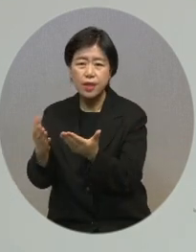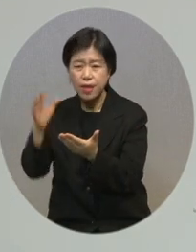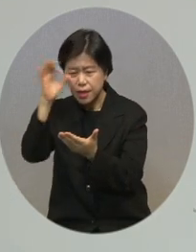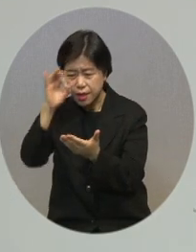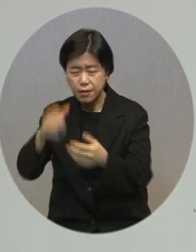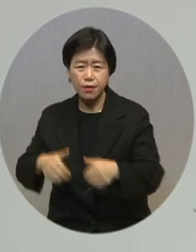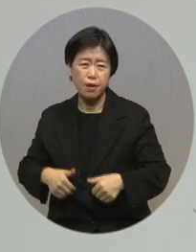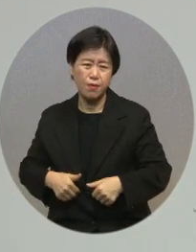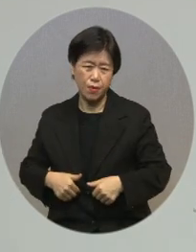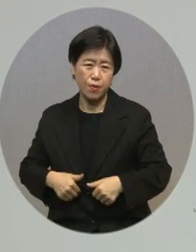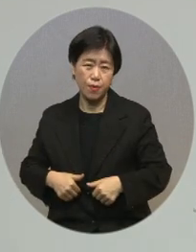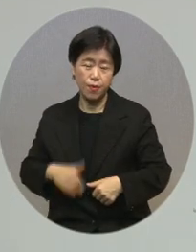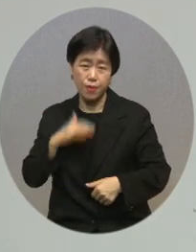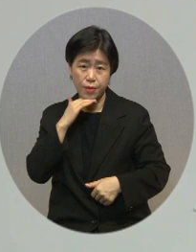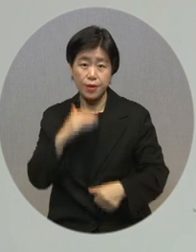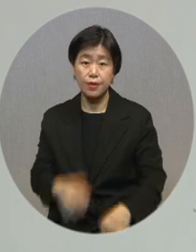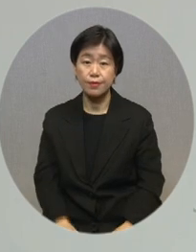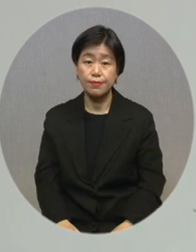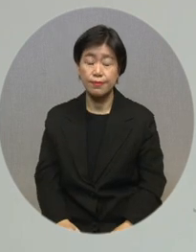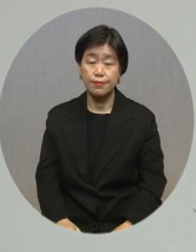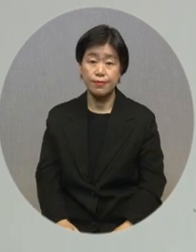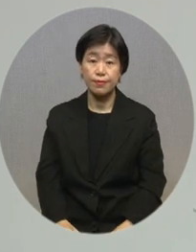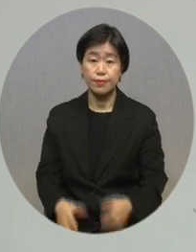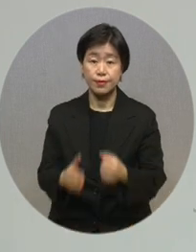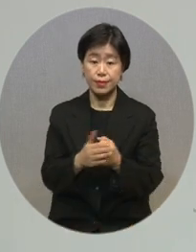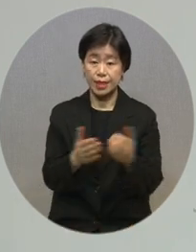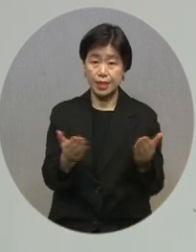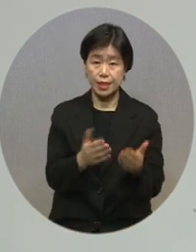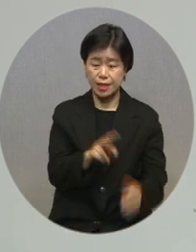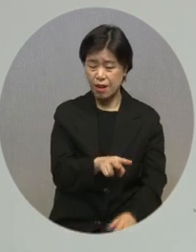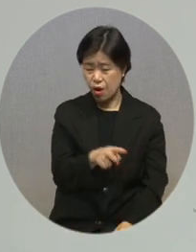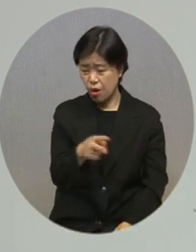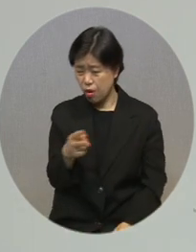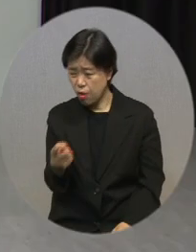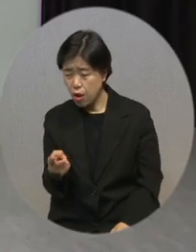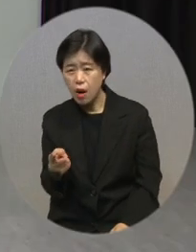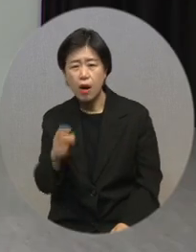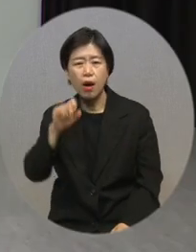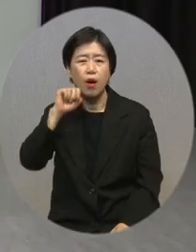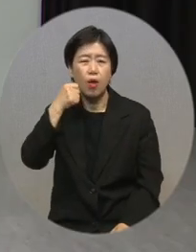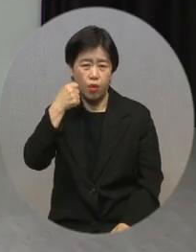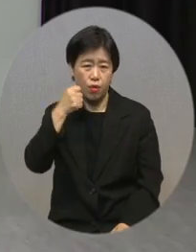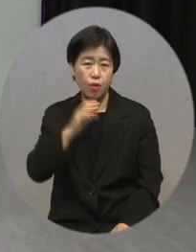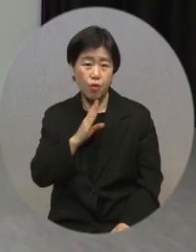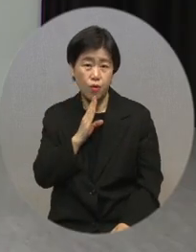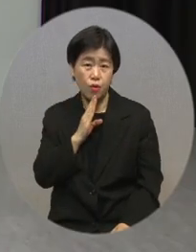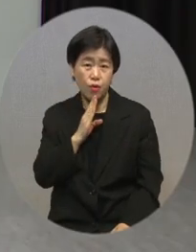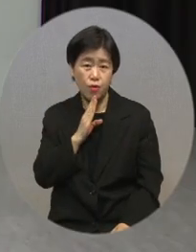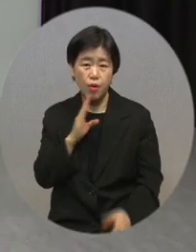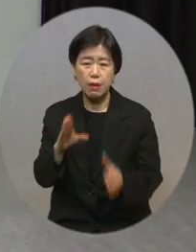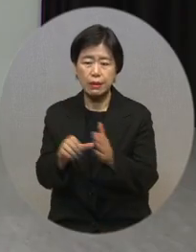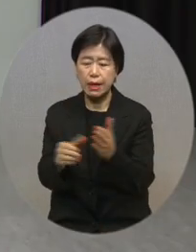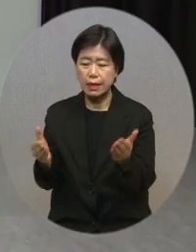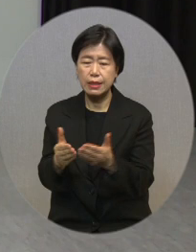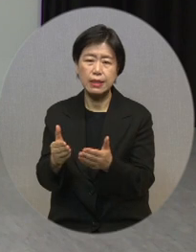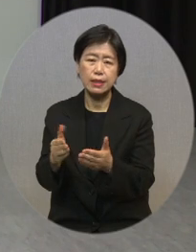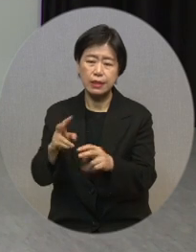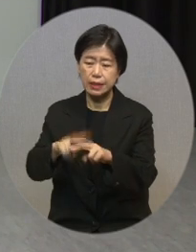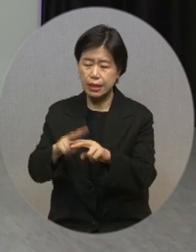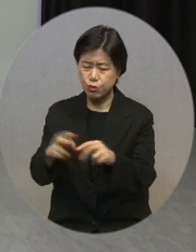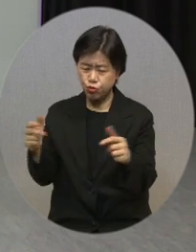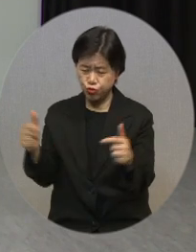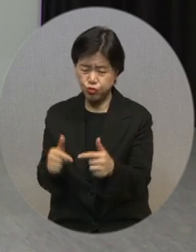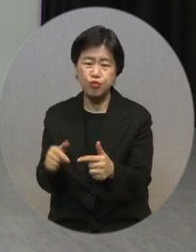그러니까 그 어떻게 보면은 그 그러니까 직업 전환이 잘 안 되는 경우가 많이 있고 그렇게 해서 거기서 그 일자리가 많이